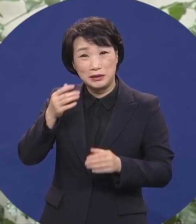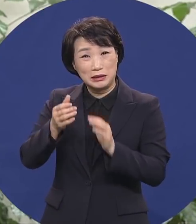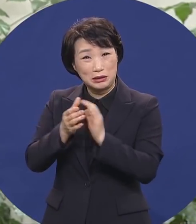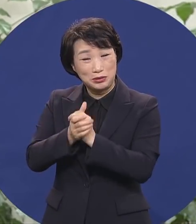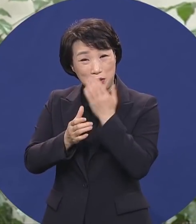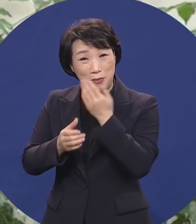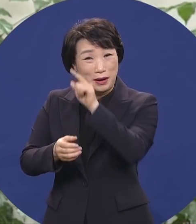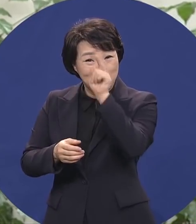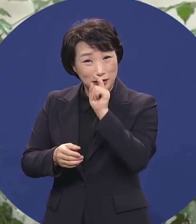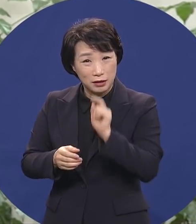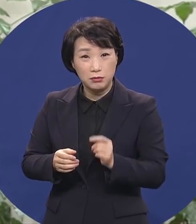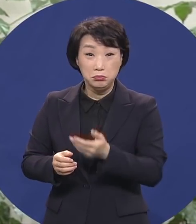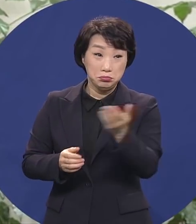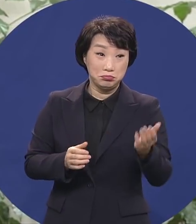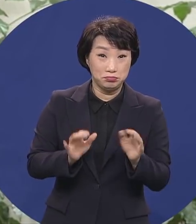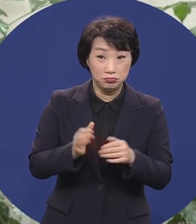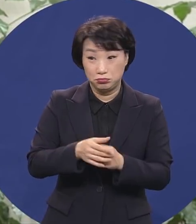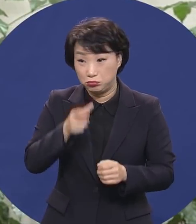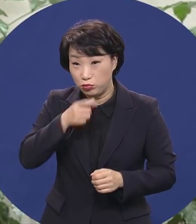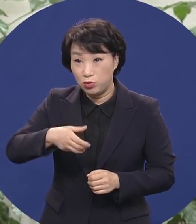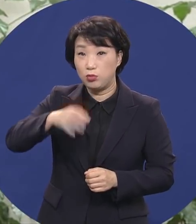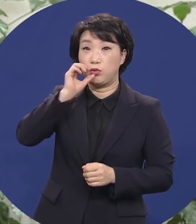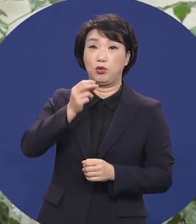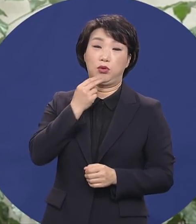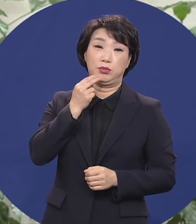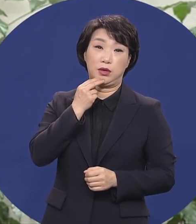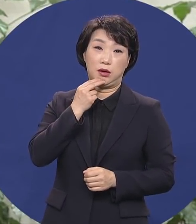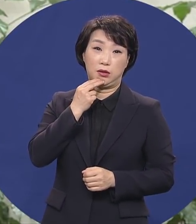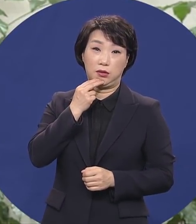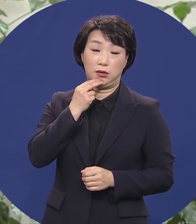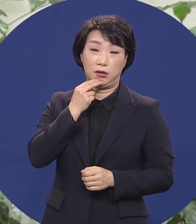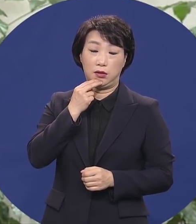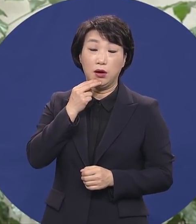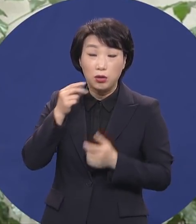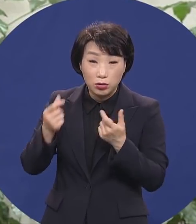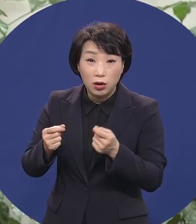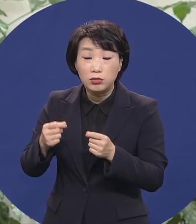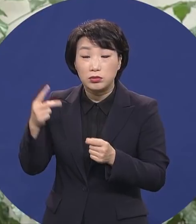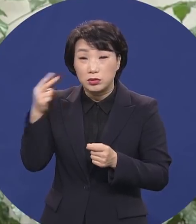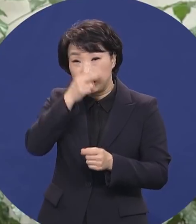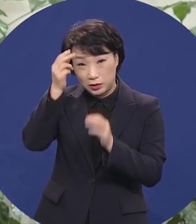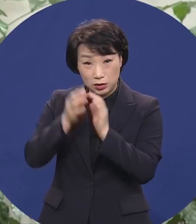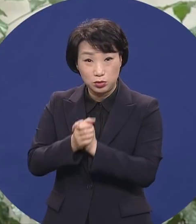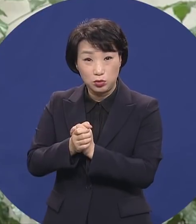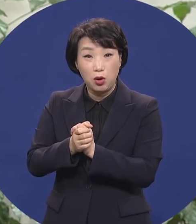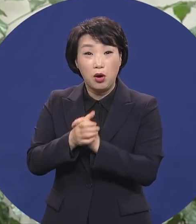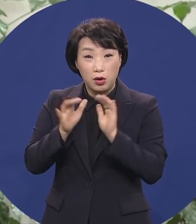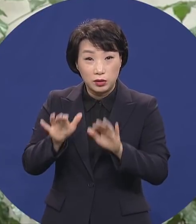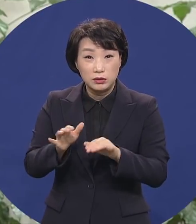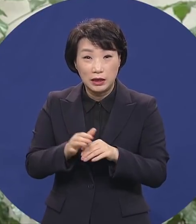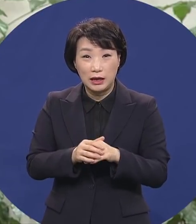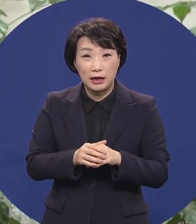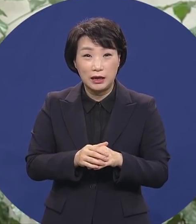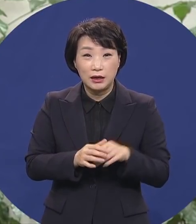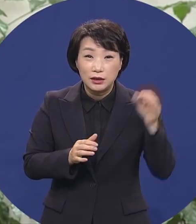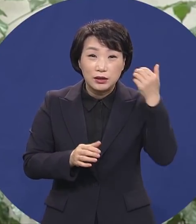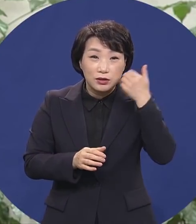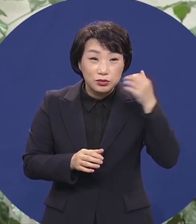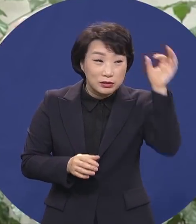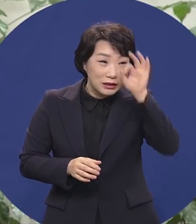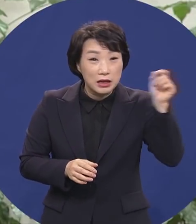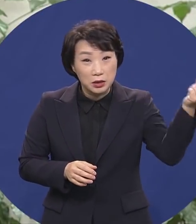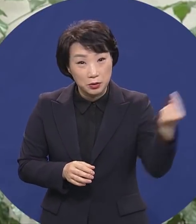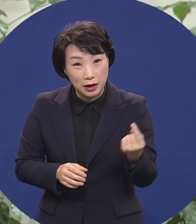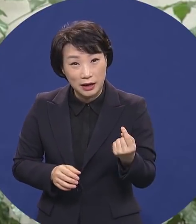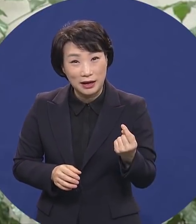이 금식이란 말은 물도 안 먹었다고 합니다. 그렇게 금식하셨어요. 근데 손님이 찾아왔더니